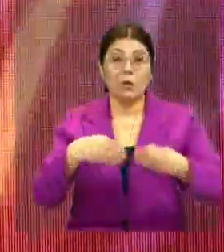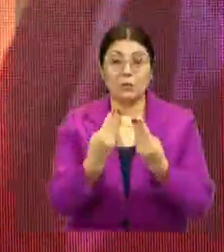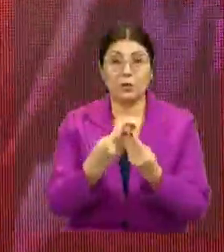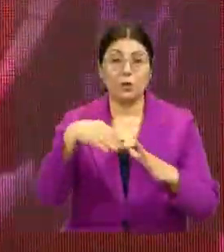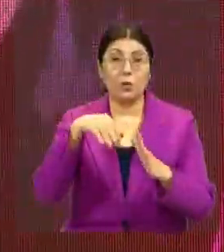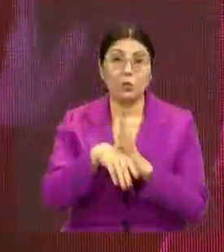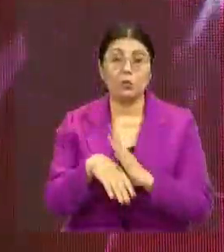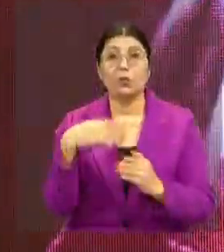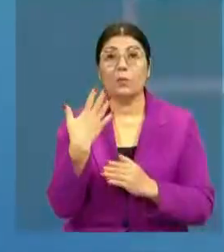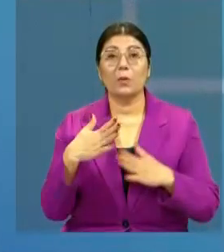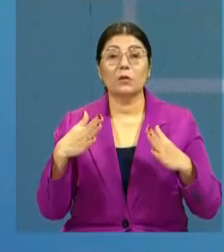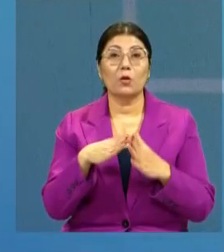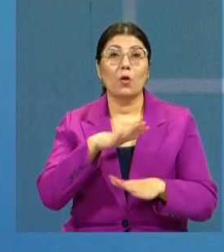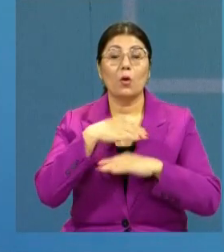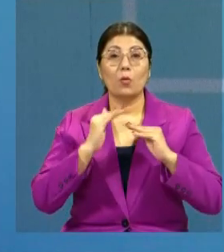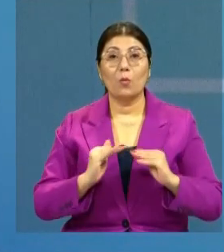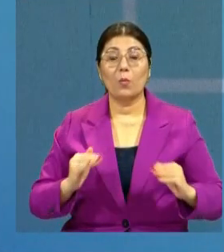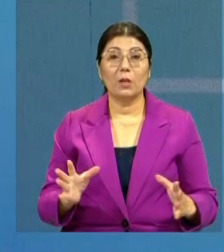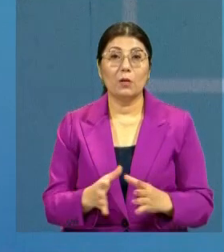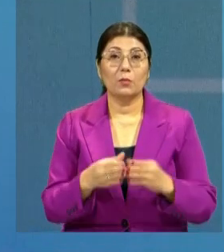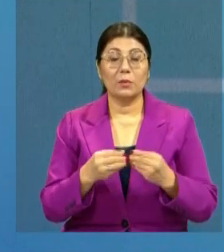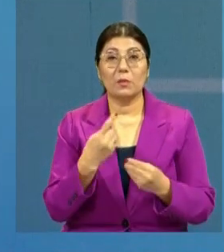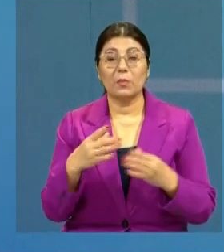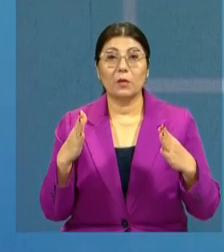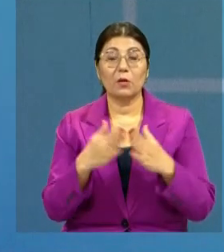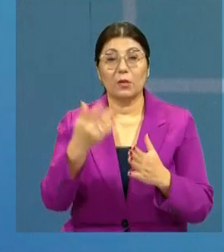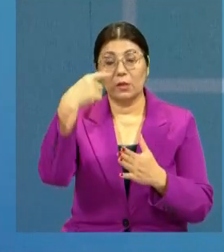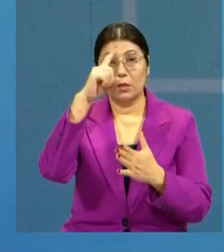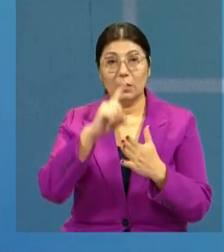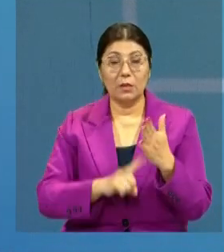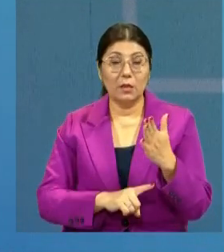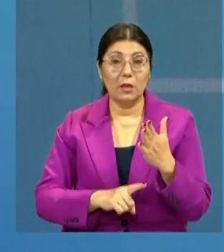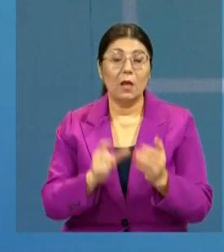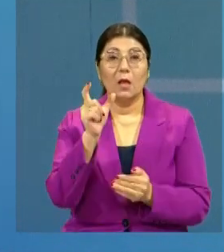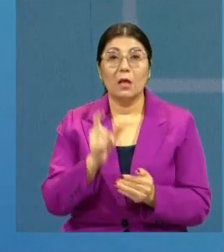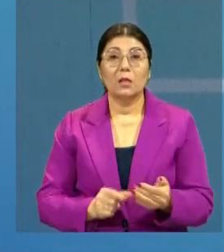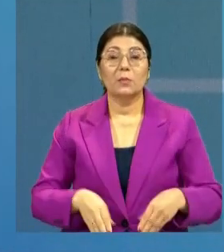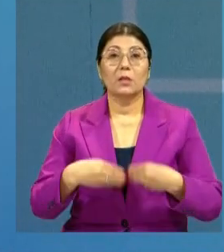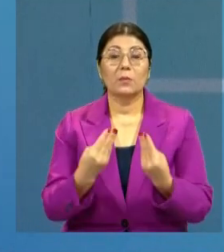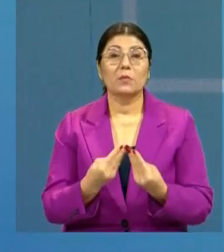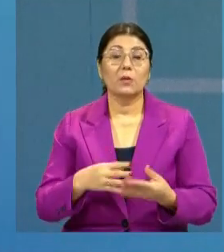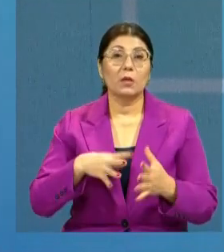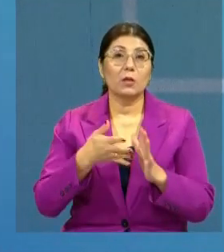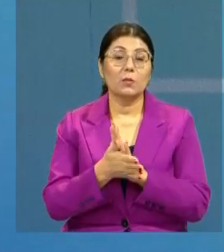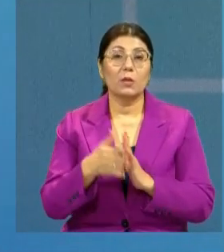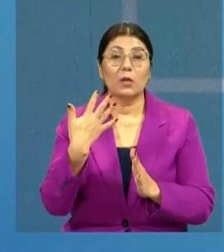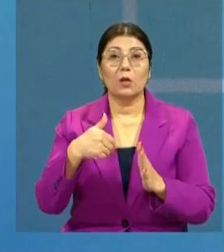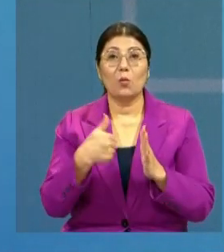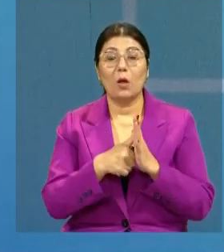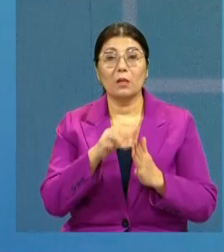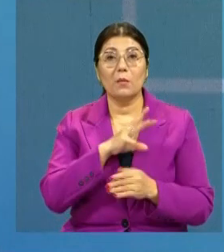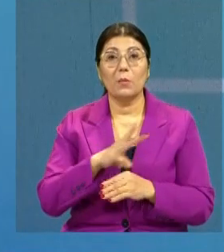Оның ішіндегі 5 үй көп балалы отбасыларға бір үй діни қызметкерге берілді. Соның жұмсалған қаражат мәселен 56 миллион теңгені құрады